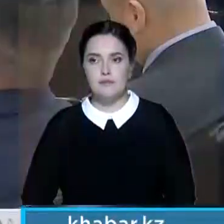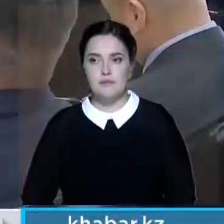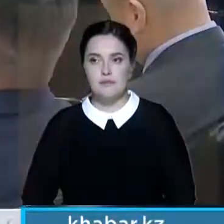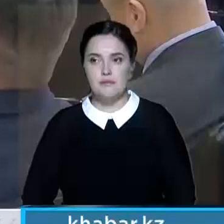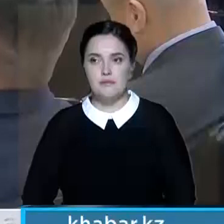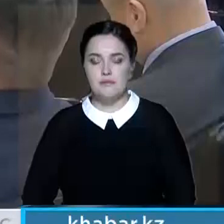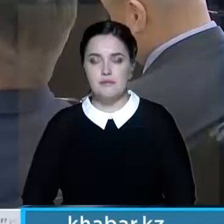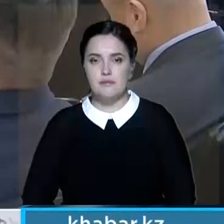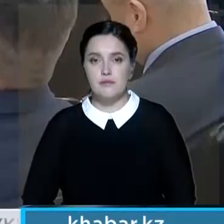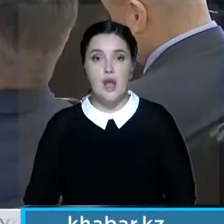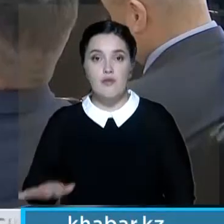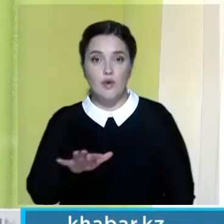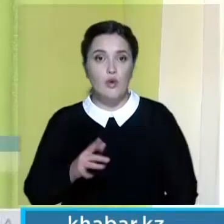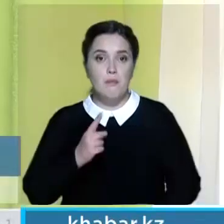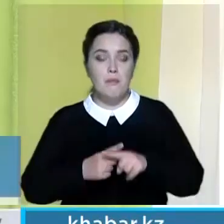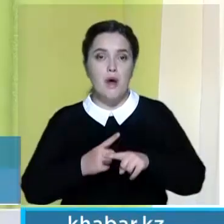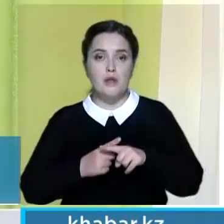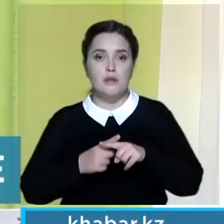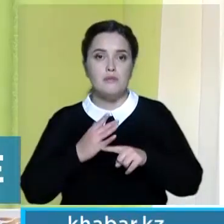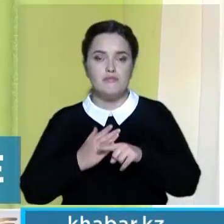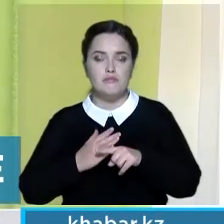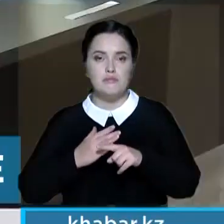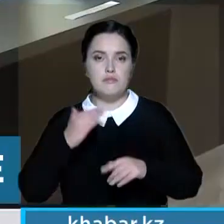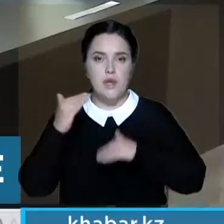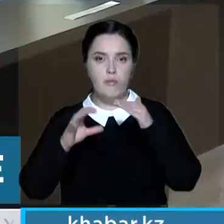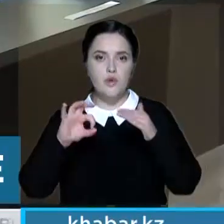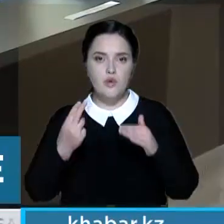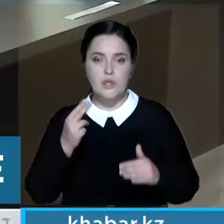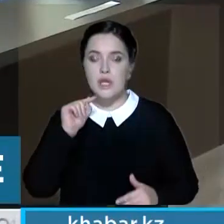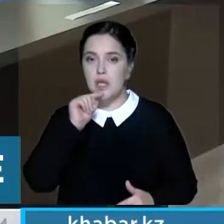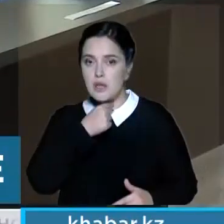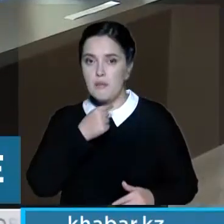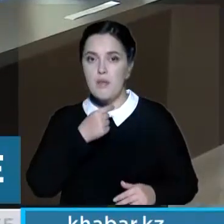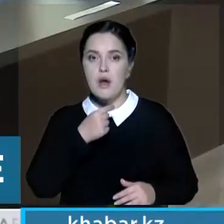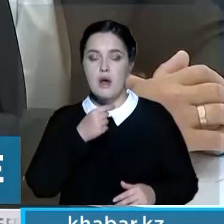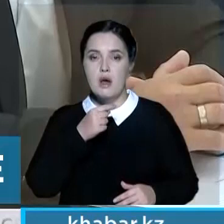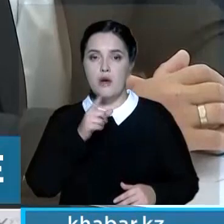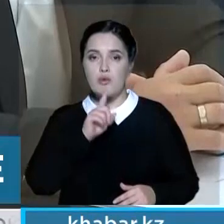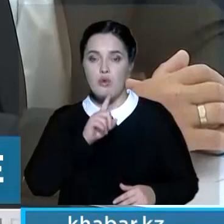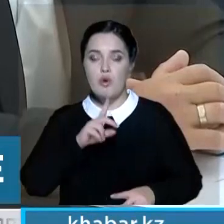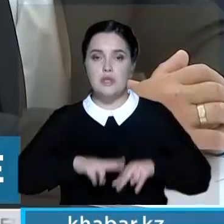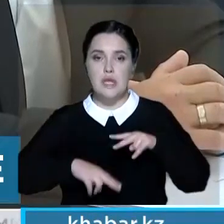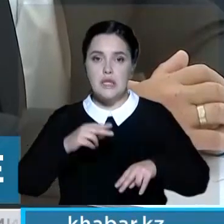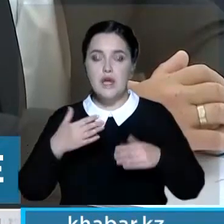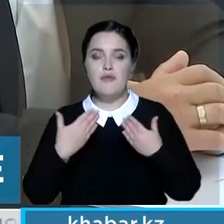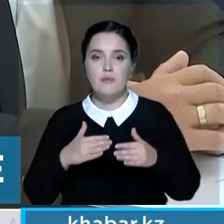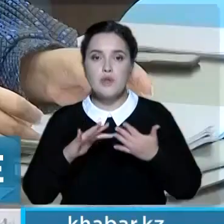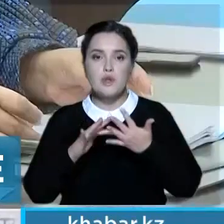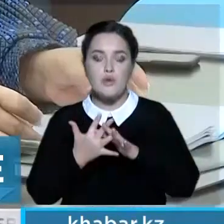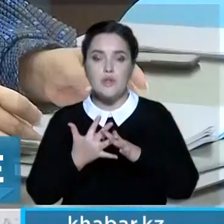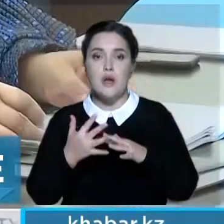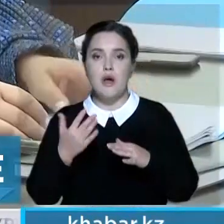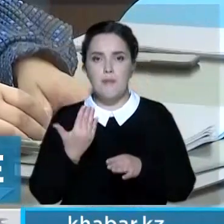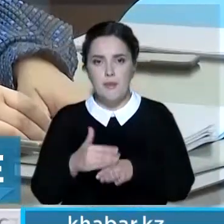В целом в регионе отмечается положительная динамика социально-экономического развития. Растут темпы жилищного строительства, выпуска сельхозпродукции.